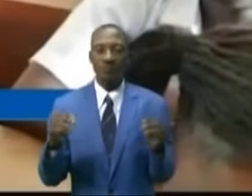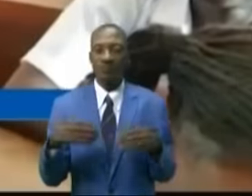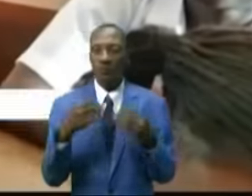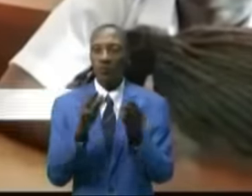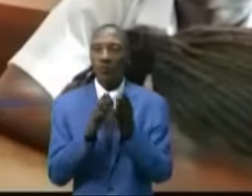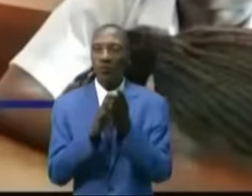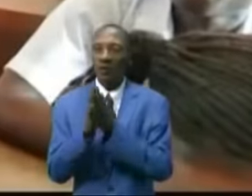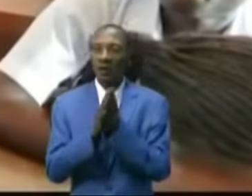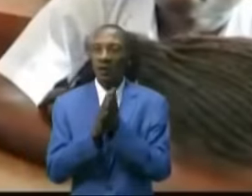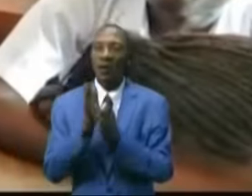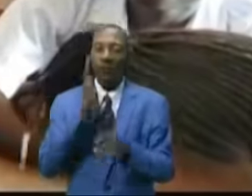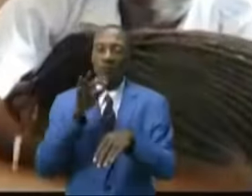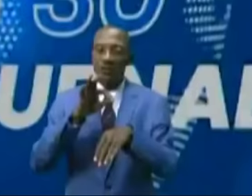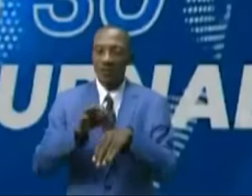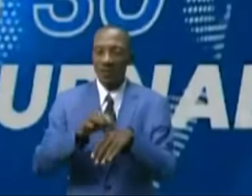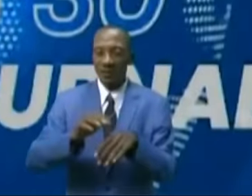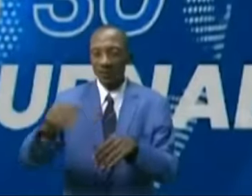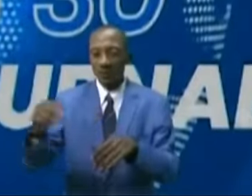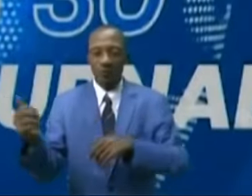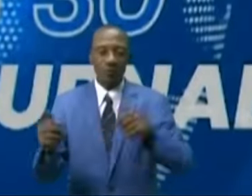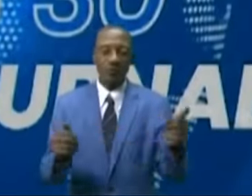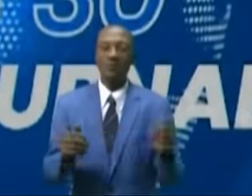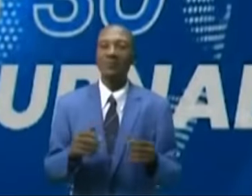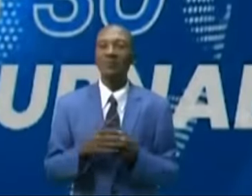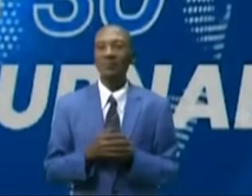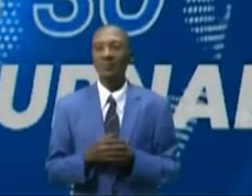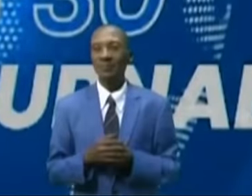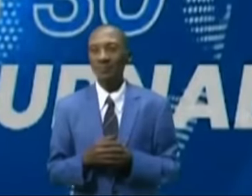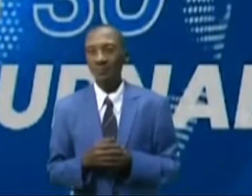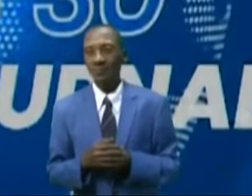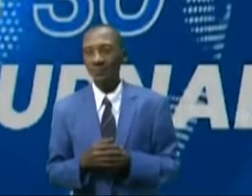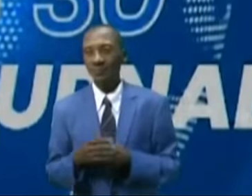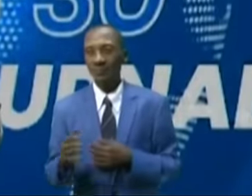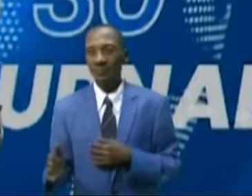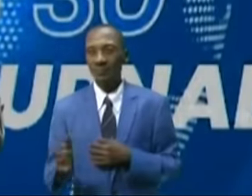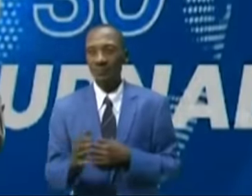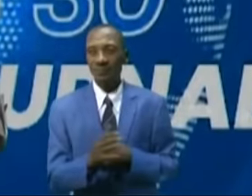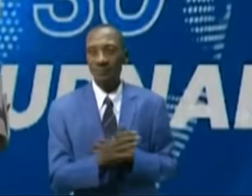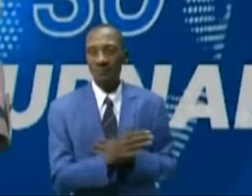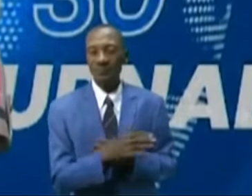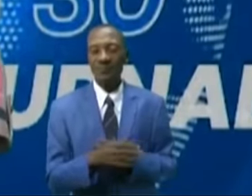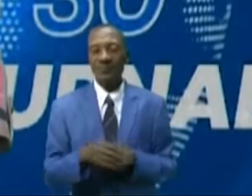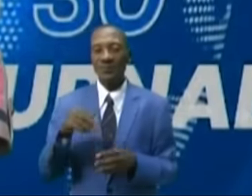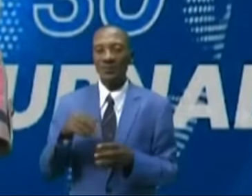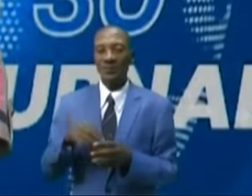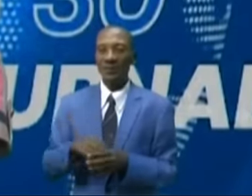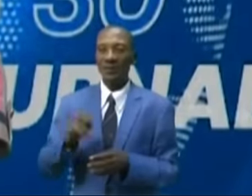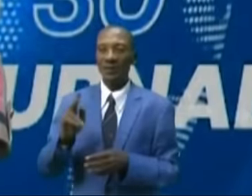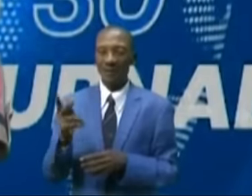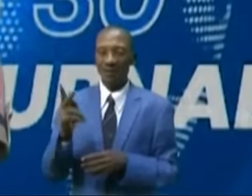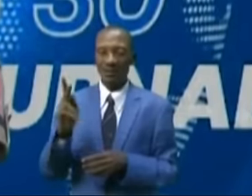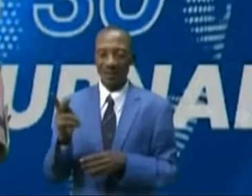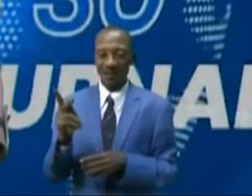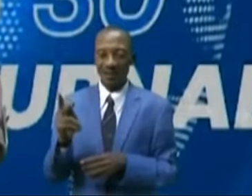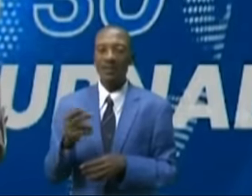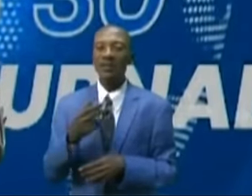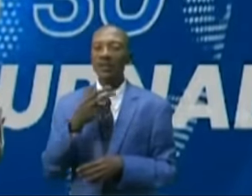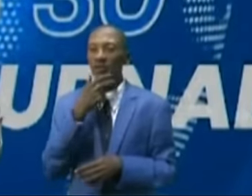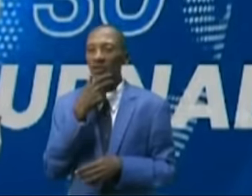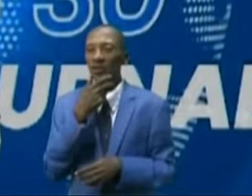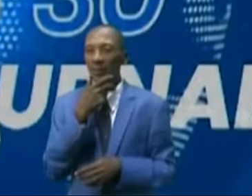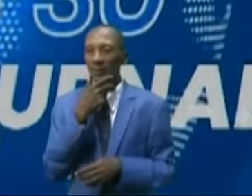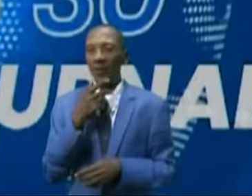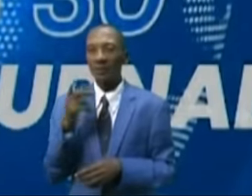uns et aux autres. Et pendant ce temps à Tshikapa, dans la province éducationnelle du Kassai, le